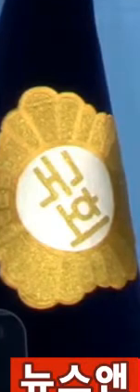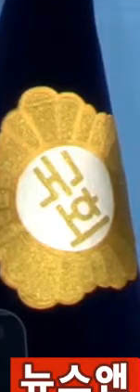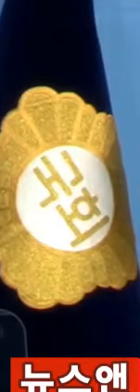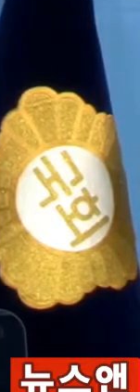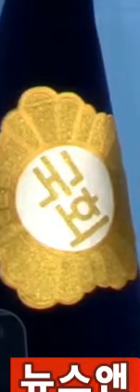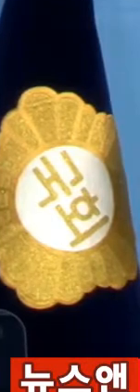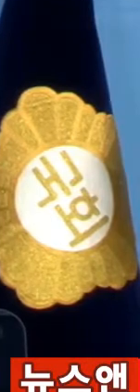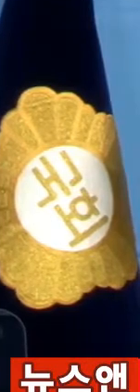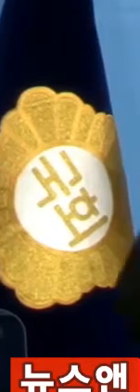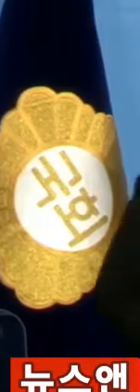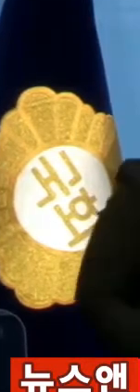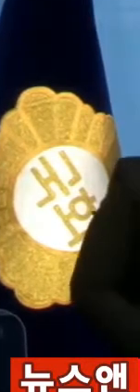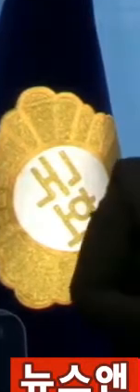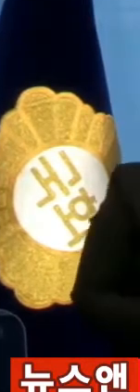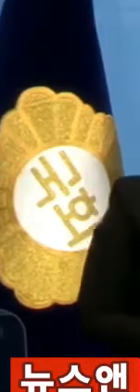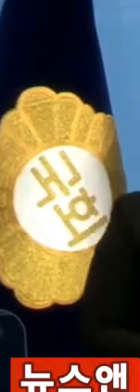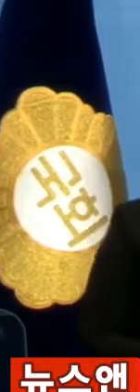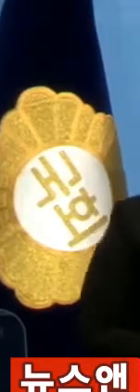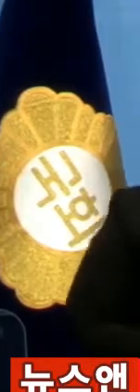다시 한번 할까요?